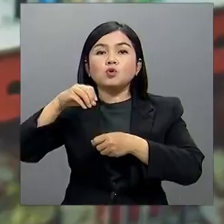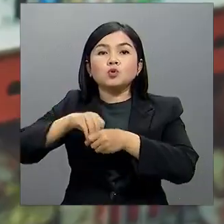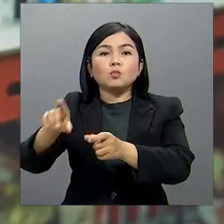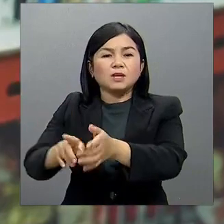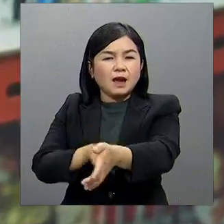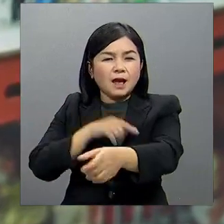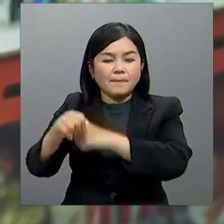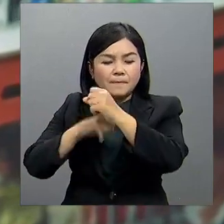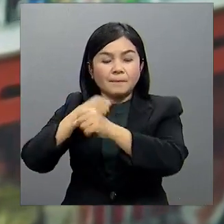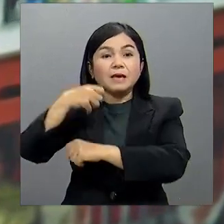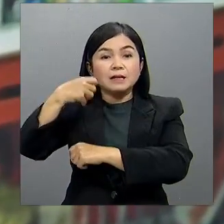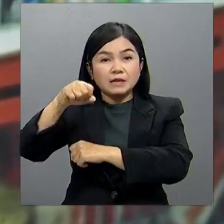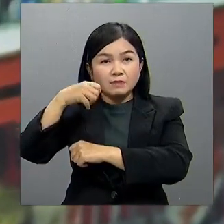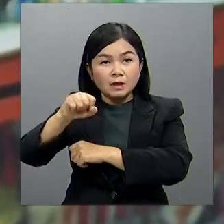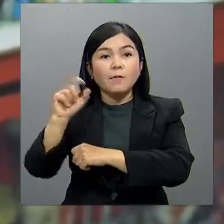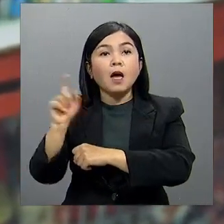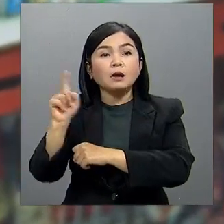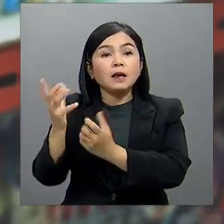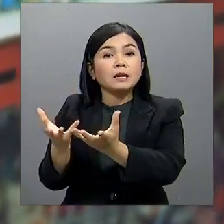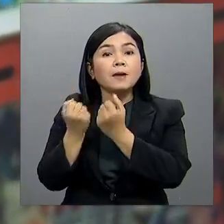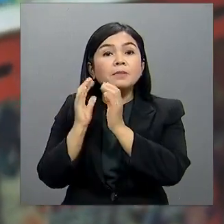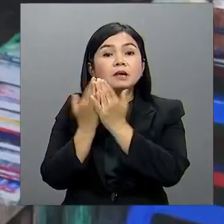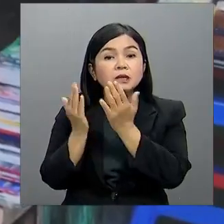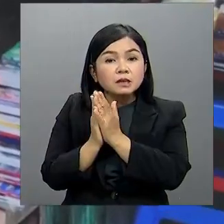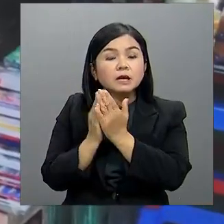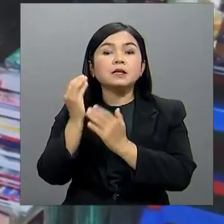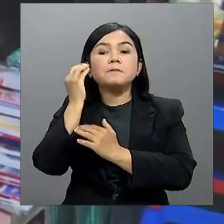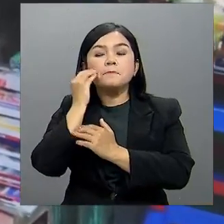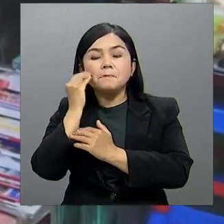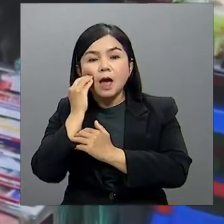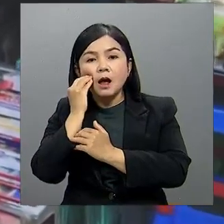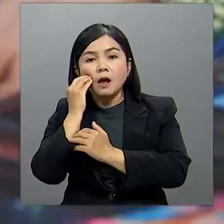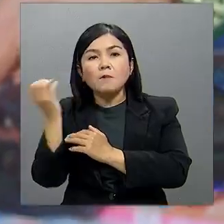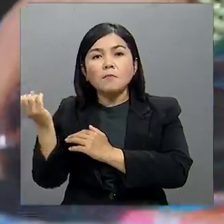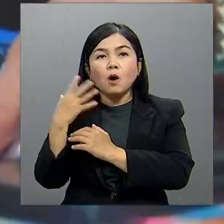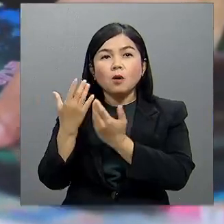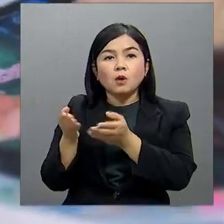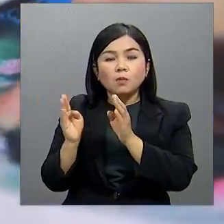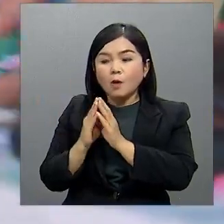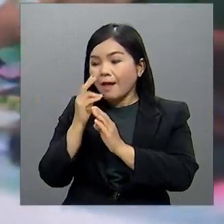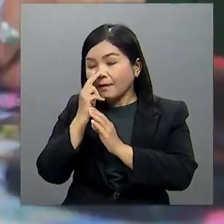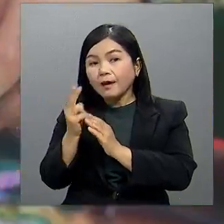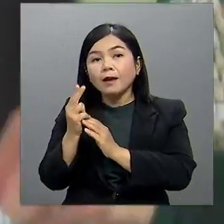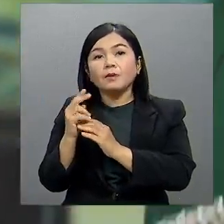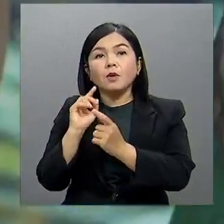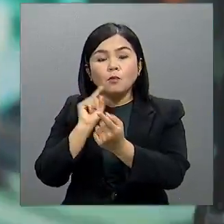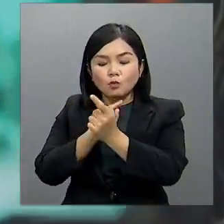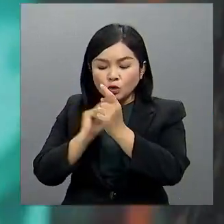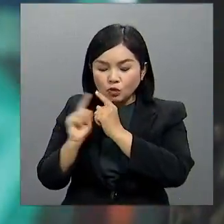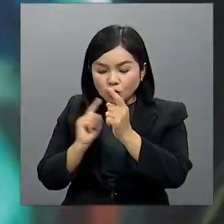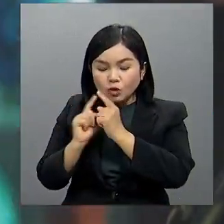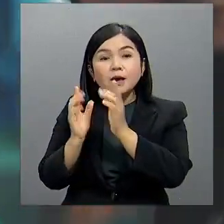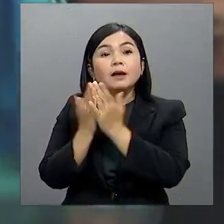เปิดข้อความรักหนังสือที่บ้านน่ะเขาบอกหนูว่าเวลาเขาเห็นลูกค้ามาคุยด้วยเท่านั้นว่าเราได้คุย